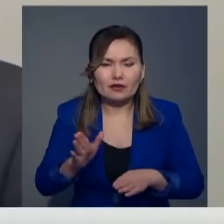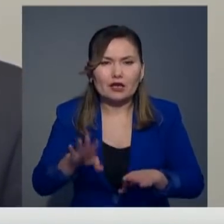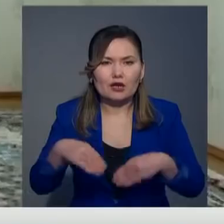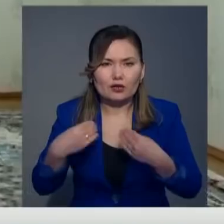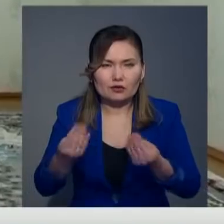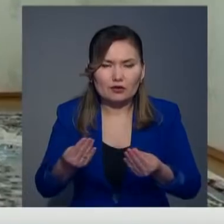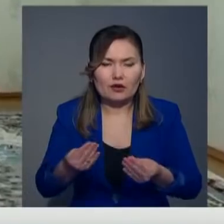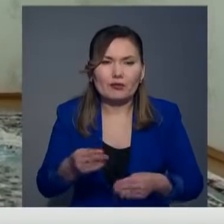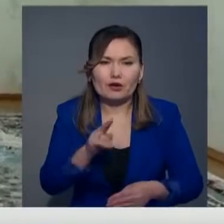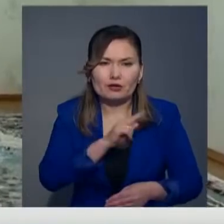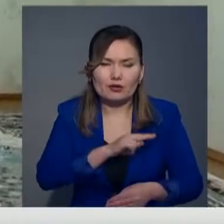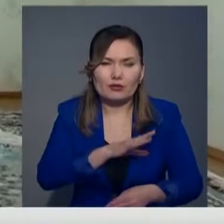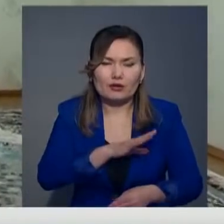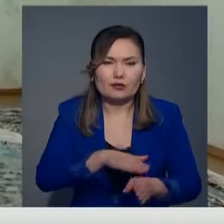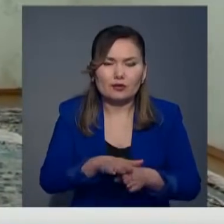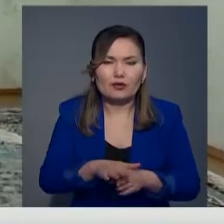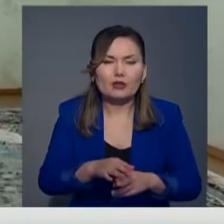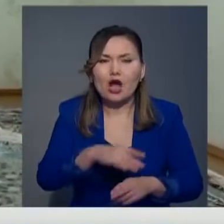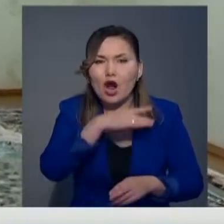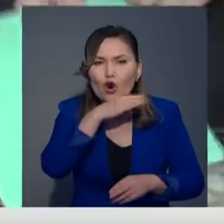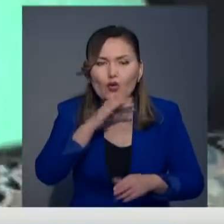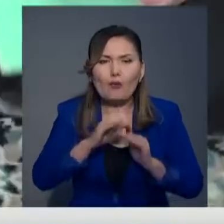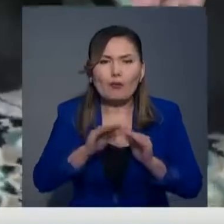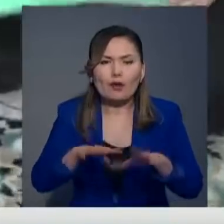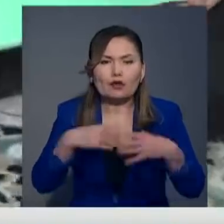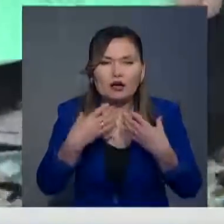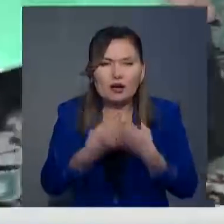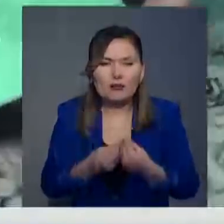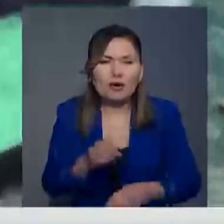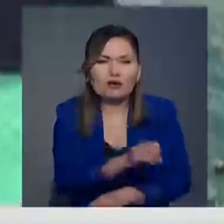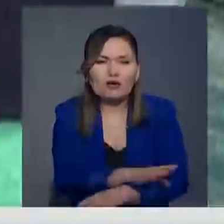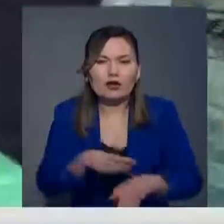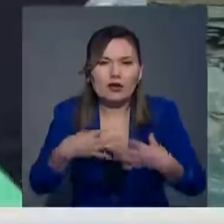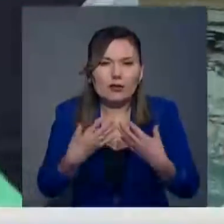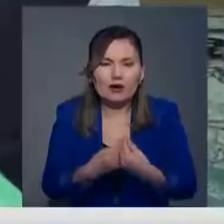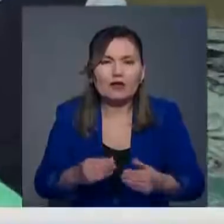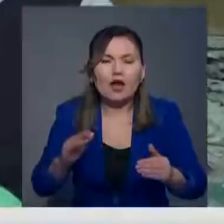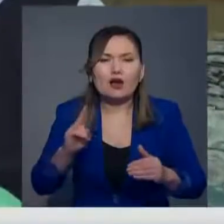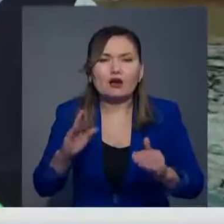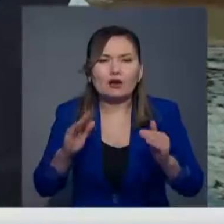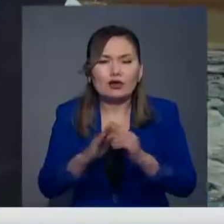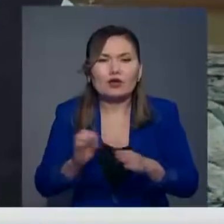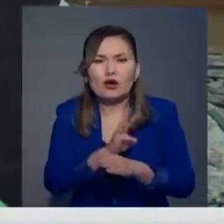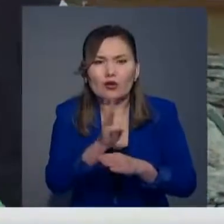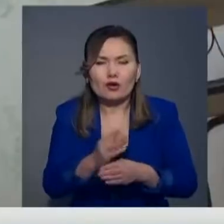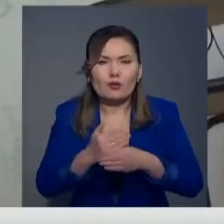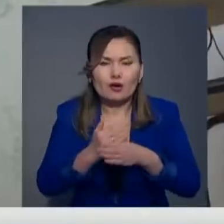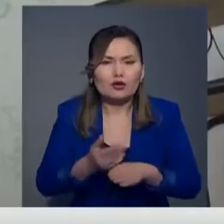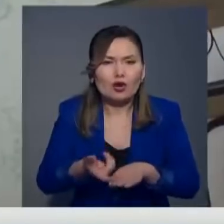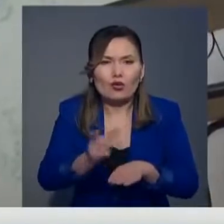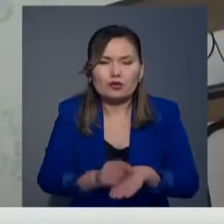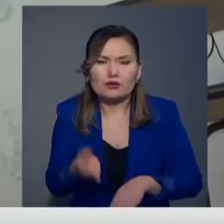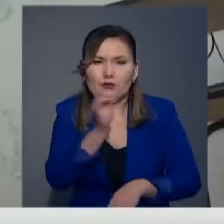жұмыс жасағанбыз. Бақытты отбасы көпбалалы және әлеуметтік аз қамтылған жанұялардың баспаналы болуына мүмкіндік беретін ең